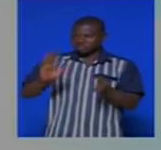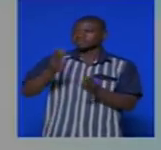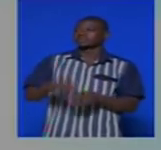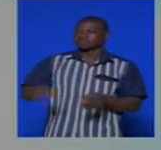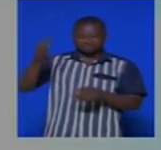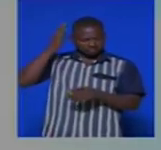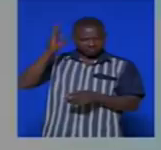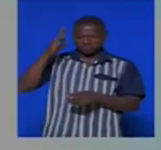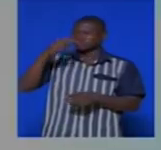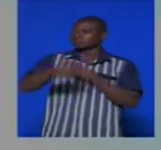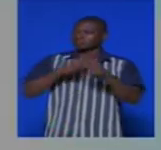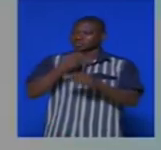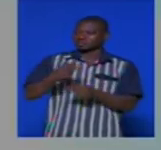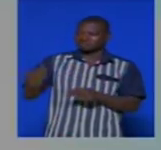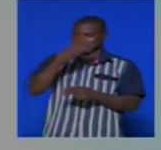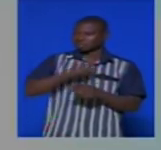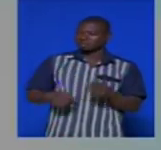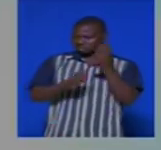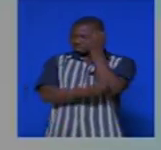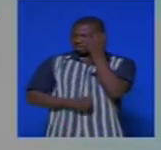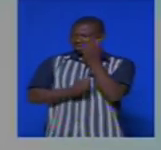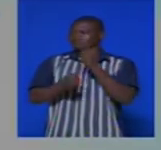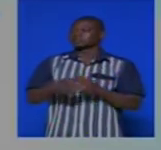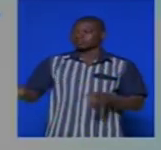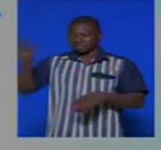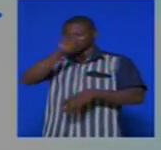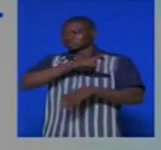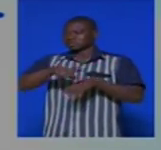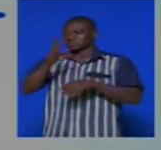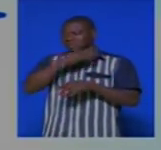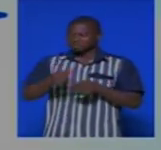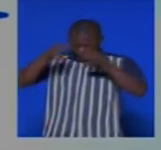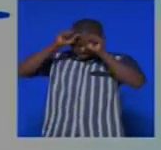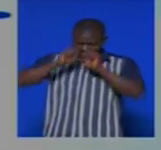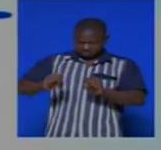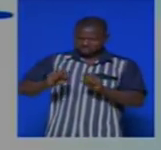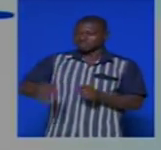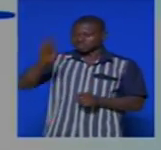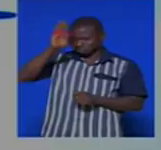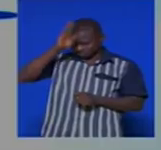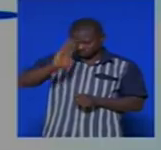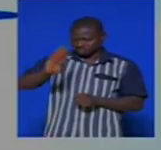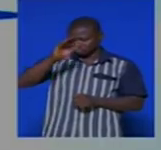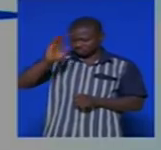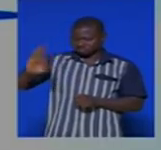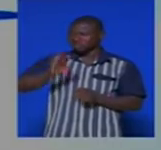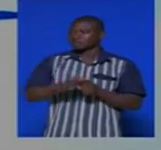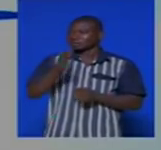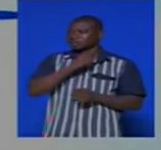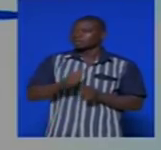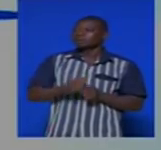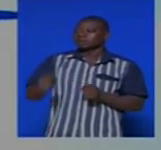diaspora, placé sous le très haut patronage de son Excellence Monsieur le Président du FASO, la Direction générale du protocole d'État convie